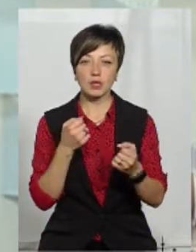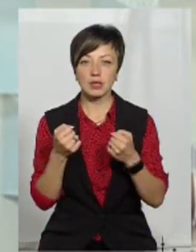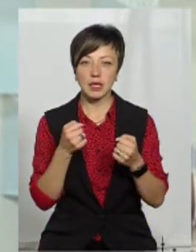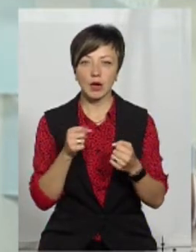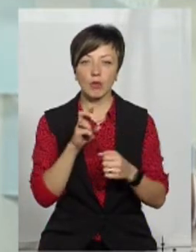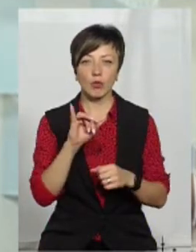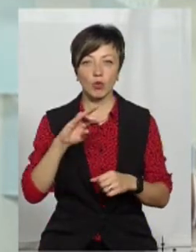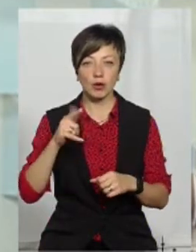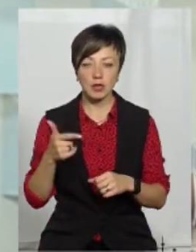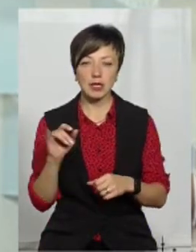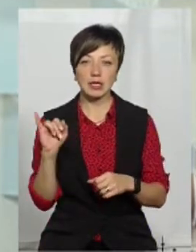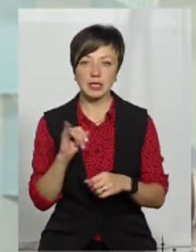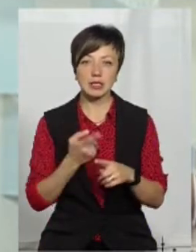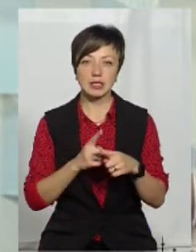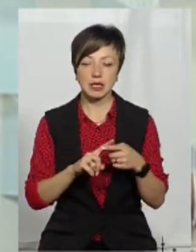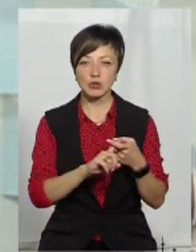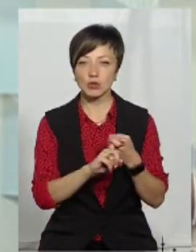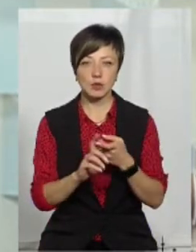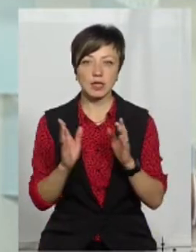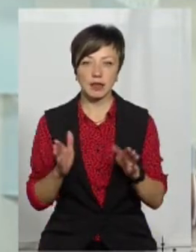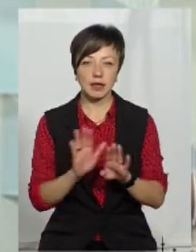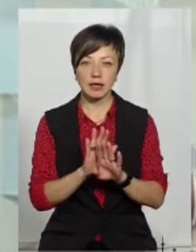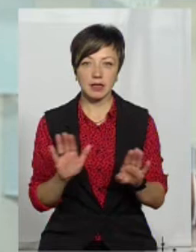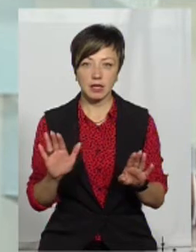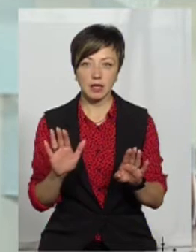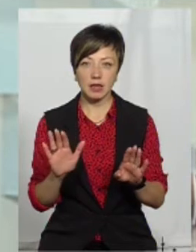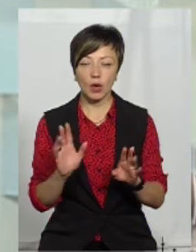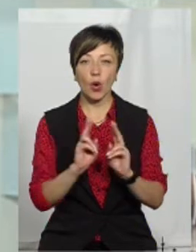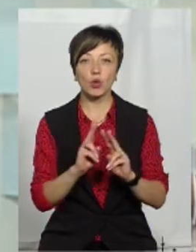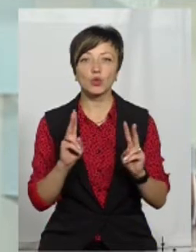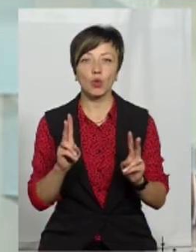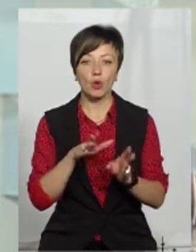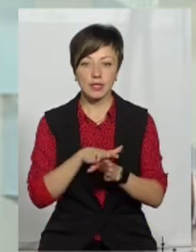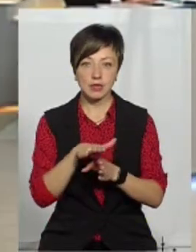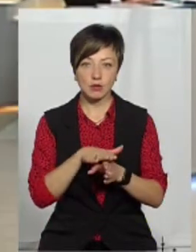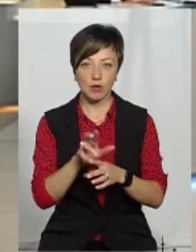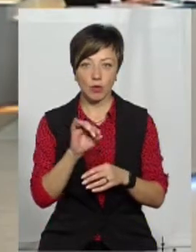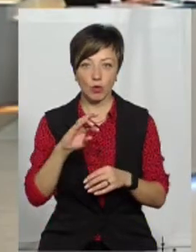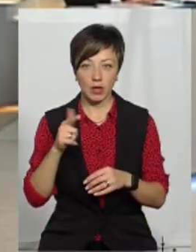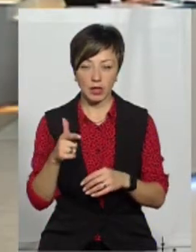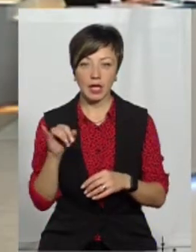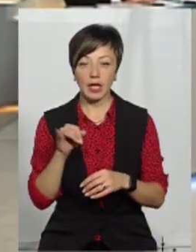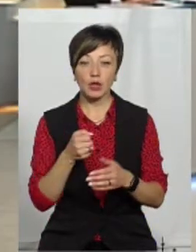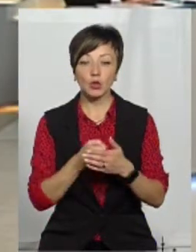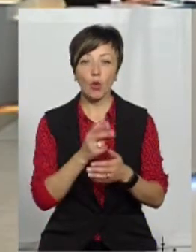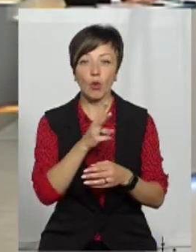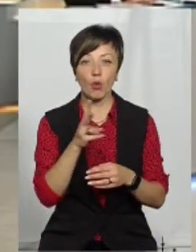булінгу. І це стосується не тільки стосовно того, хто здійснює булінг, а і до